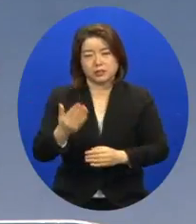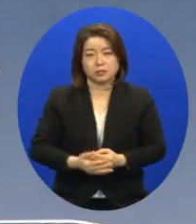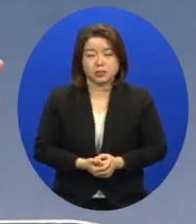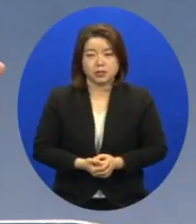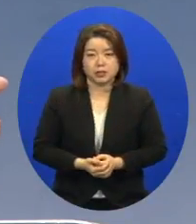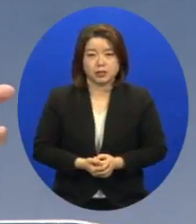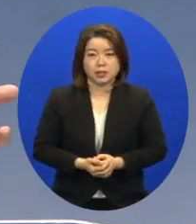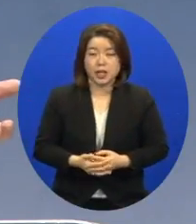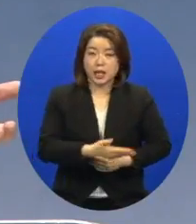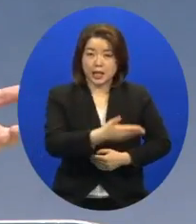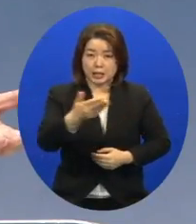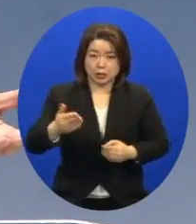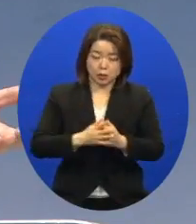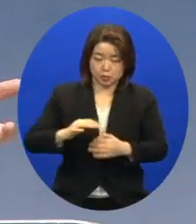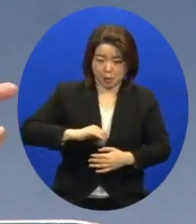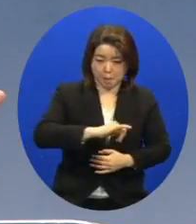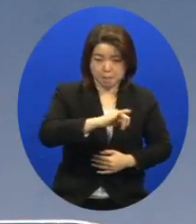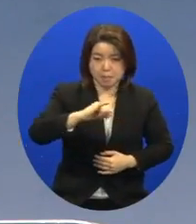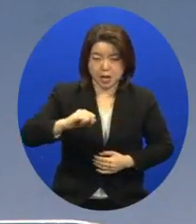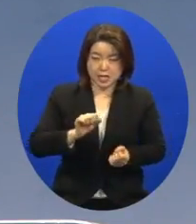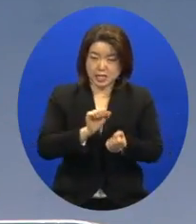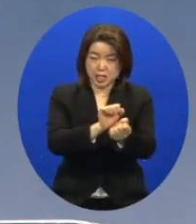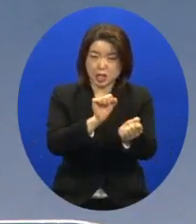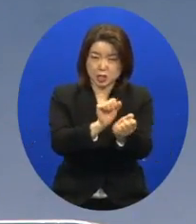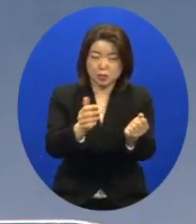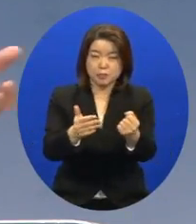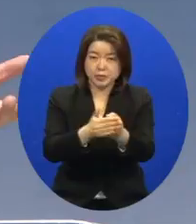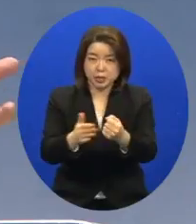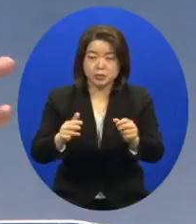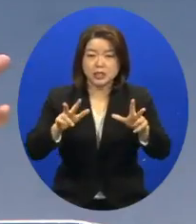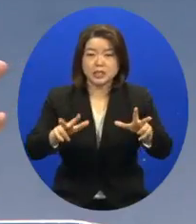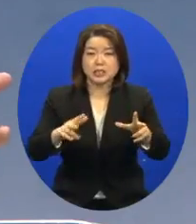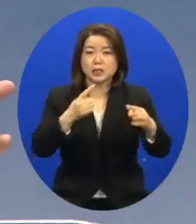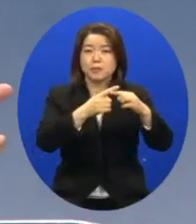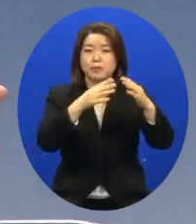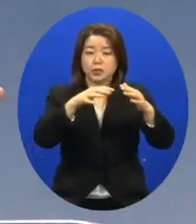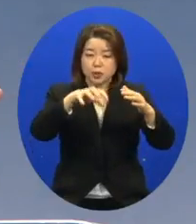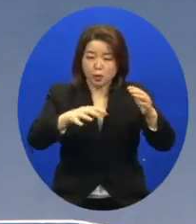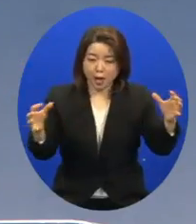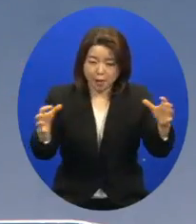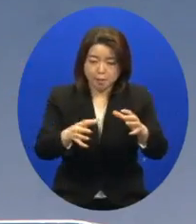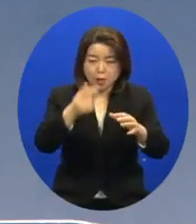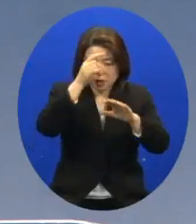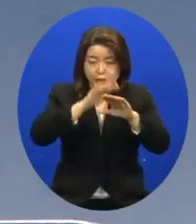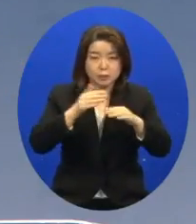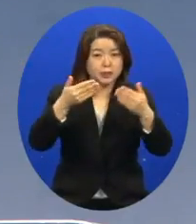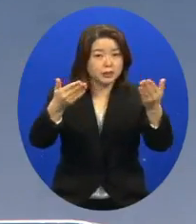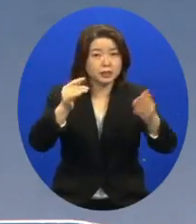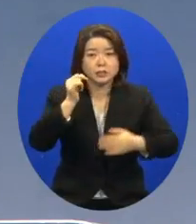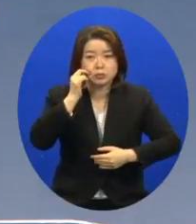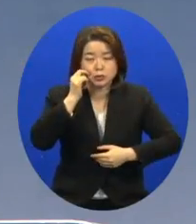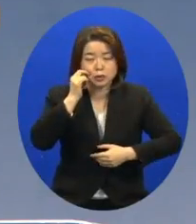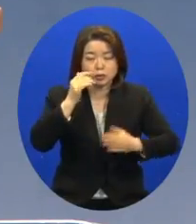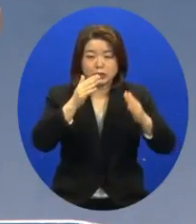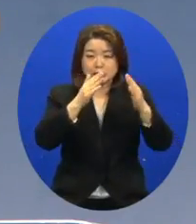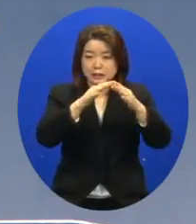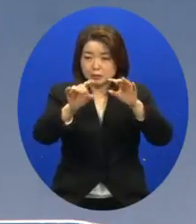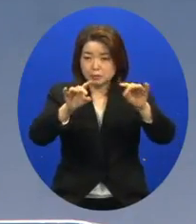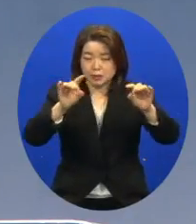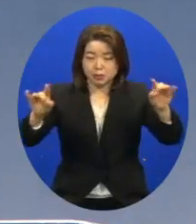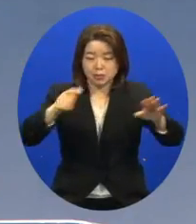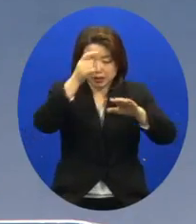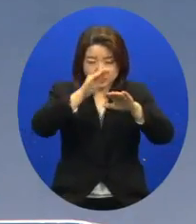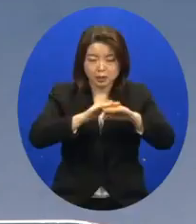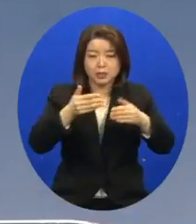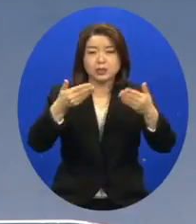여러분 바이러스 에 전념 으로 인해서 지금 교회에서 모여서 예배 알지 못하고 각각 처소에서 예배하고